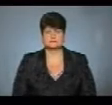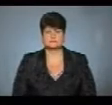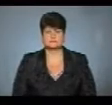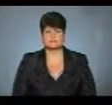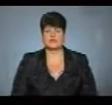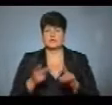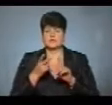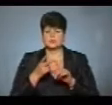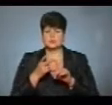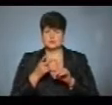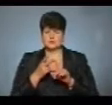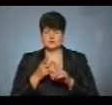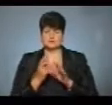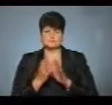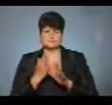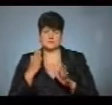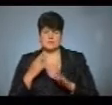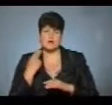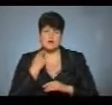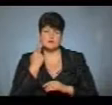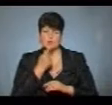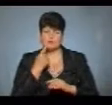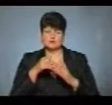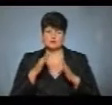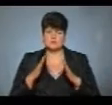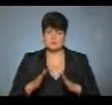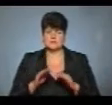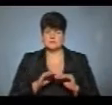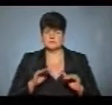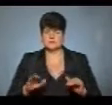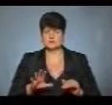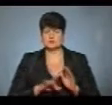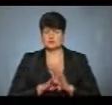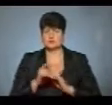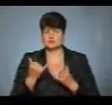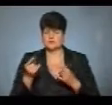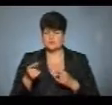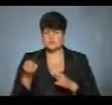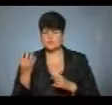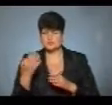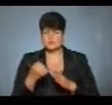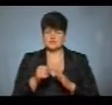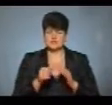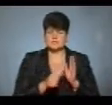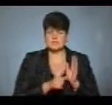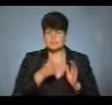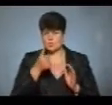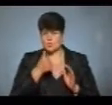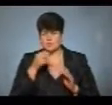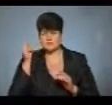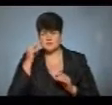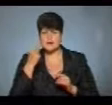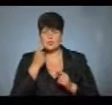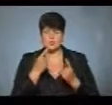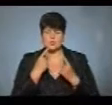Друга хвиля англомовного табору для підлітків стартувала сьогодні в Тернополі. Діти віком від 14 до 16 років вивчають